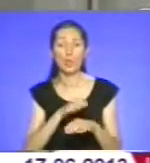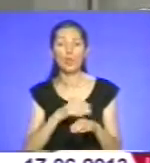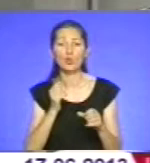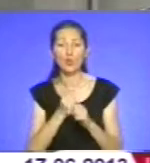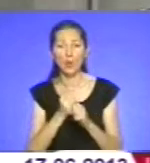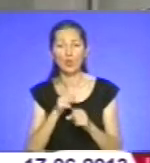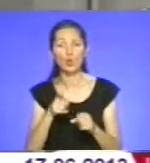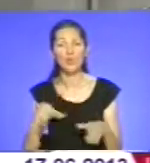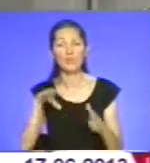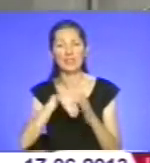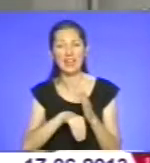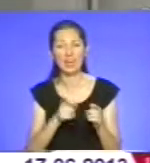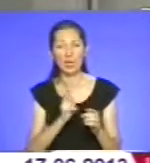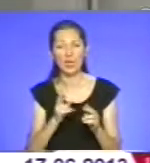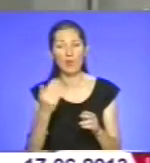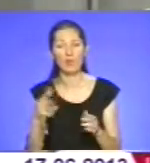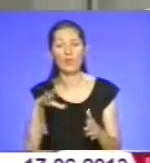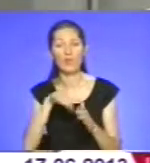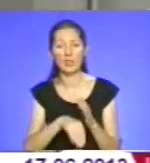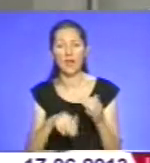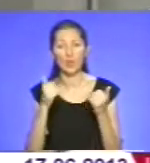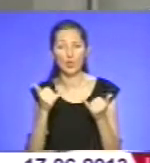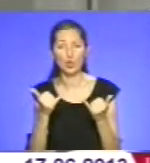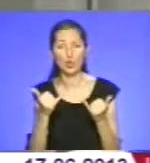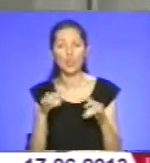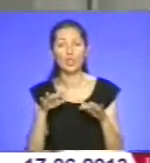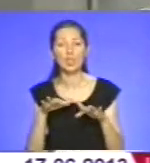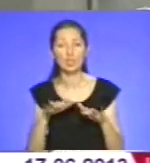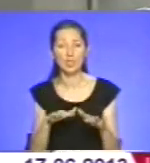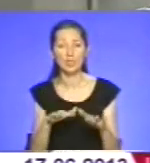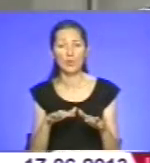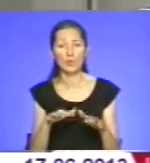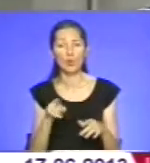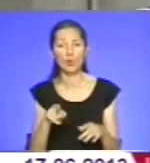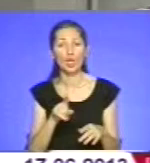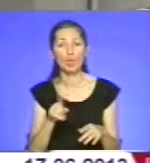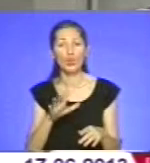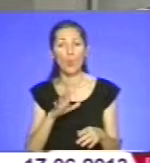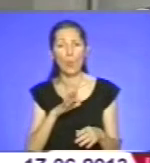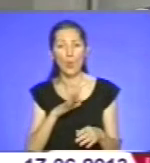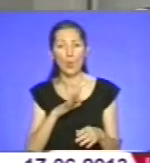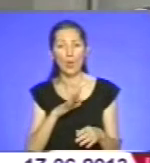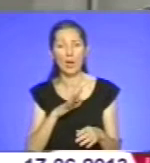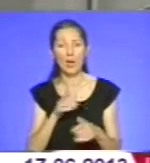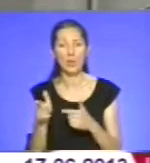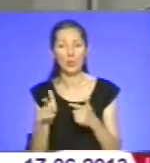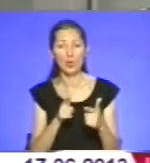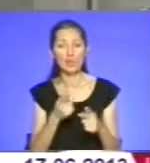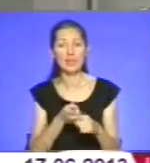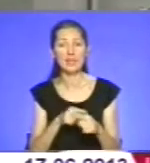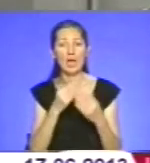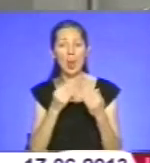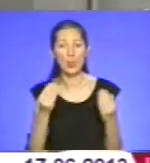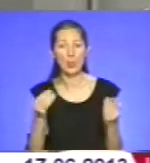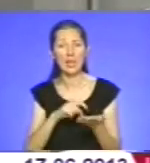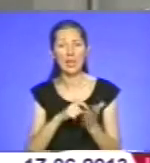внесок, який вони вклали у сьогоднішнє дійство, у те, щоб була підготовлена ця музейна кімната